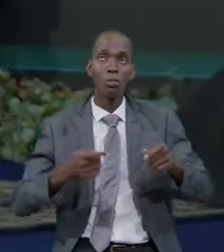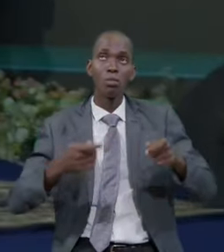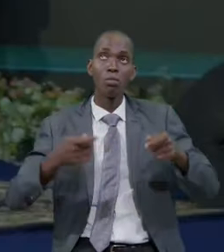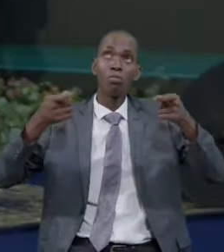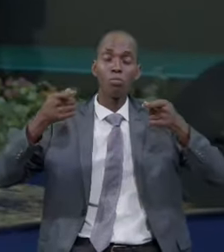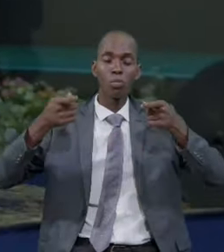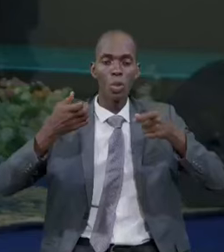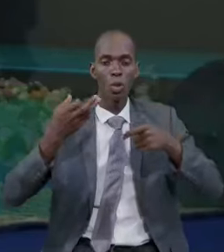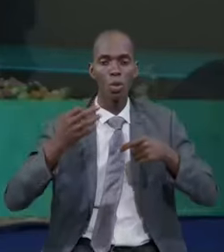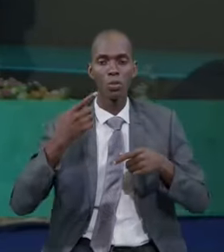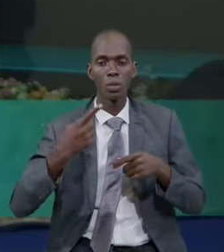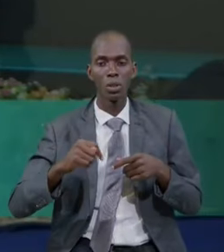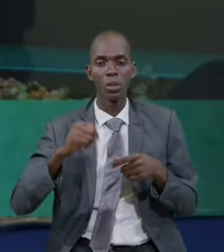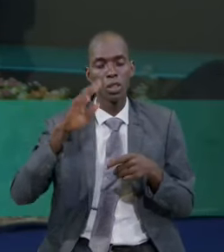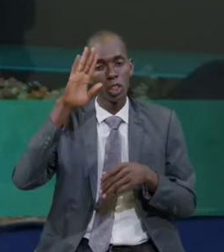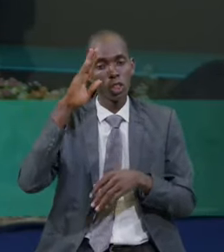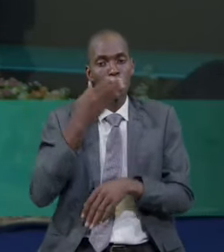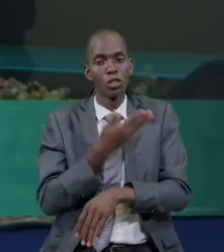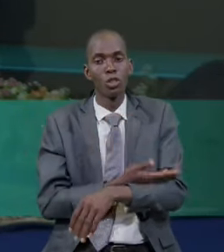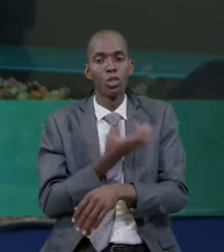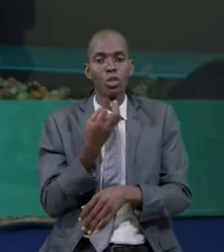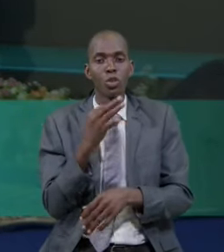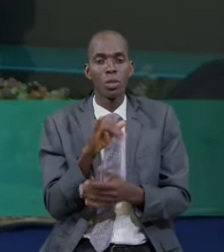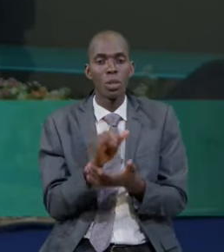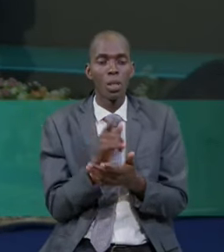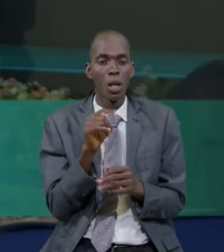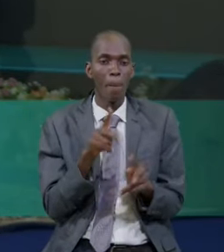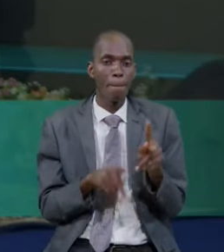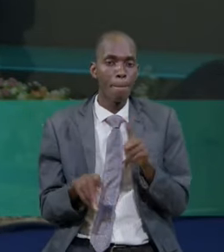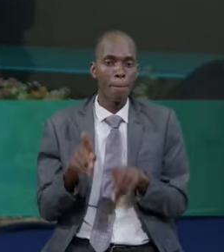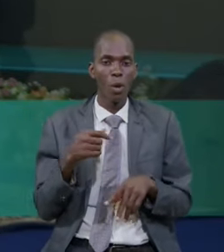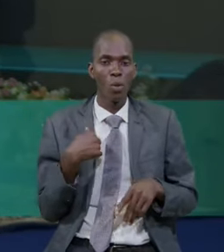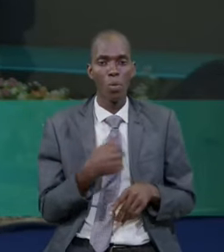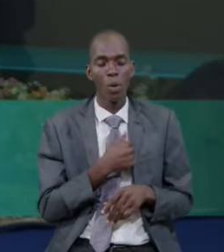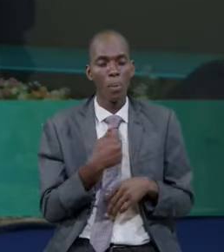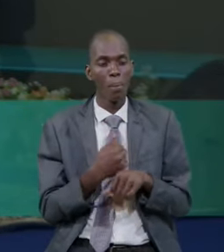Fils afin que le peuple,